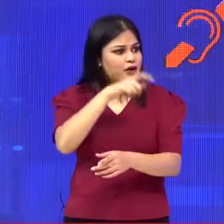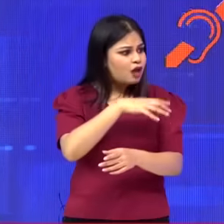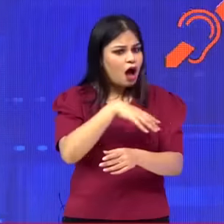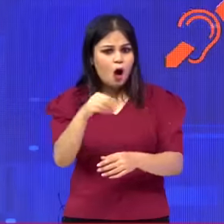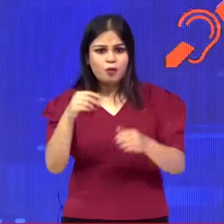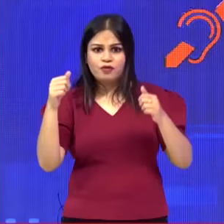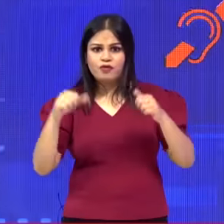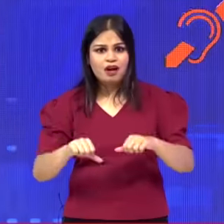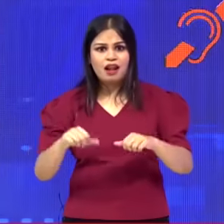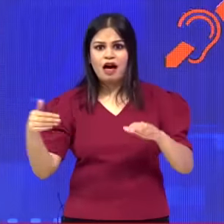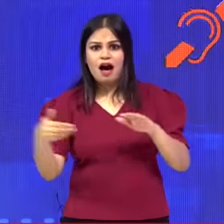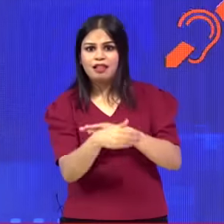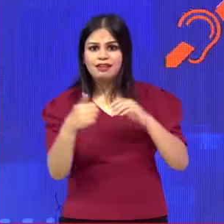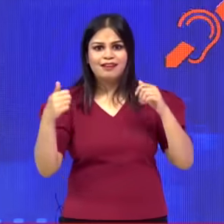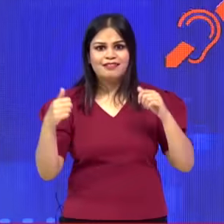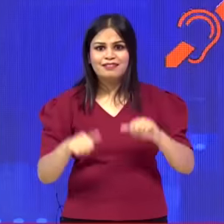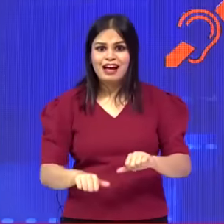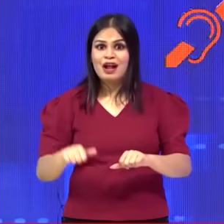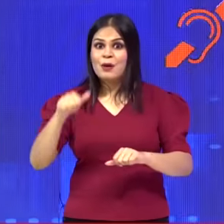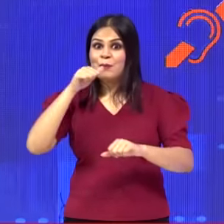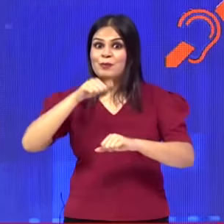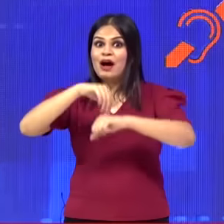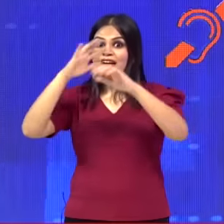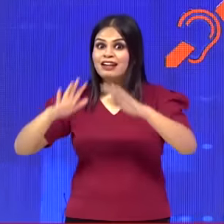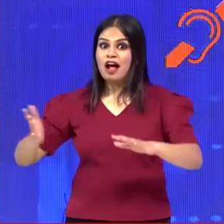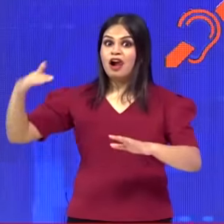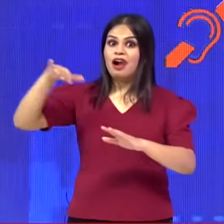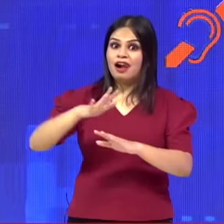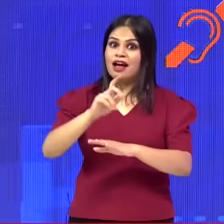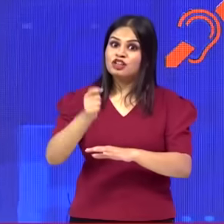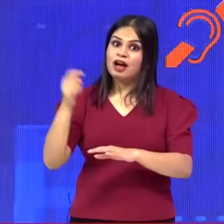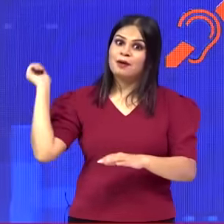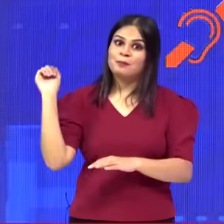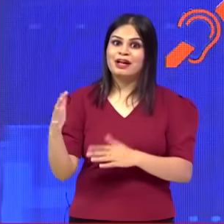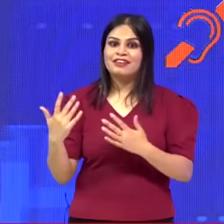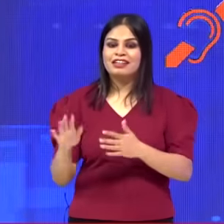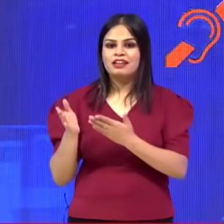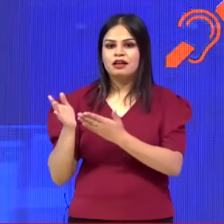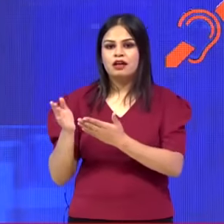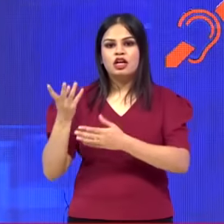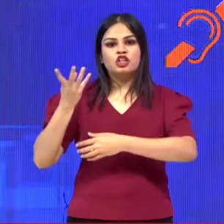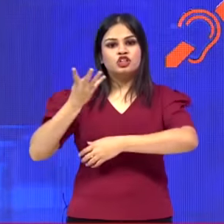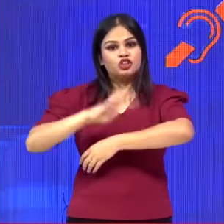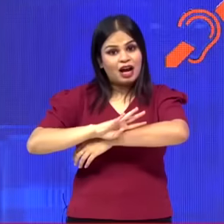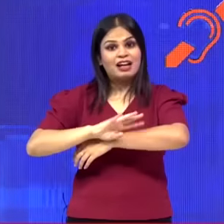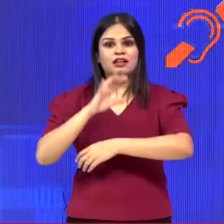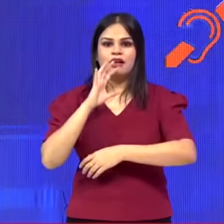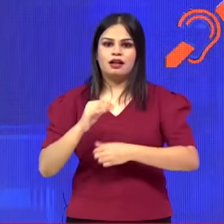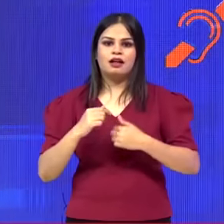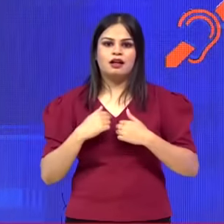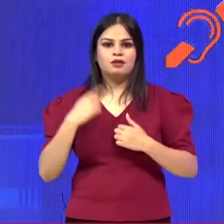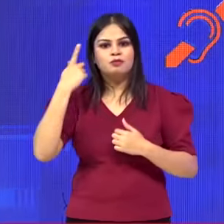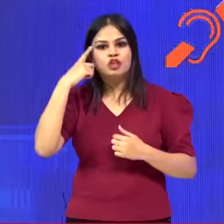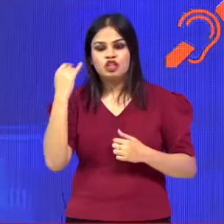कोई अंदर जाए। समुंदर के अंदर हाई टाइड में उन्होंने चाबी फेंक दी। 4 दिन लगे हैं हमें